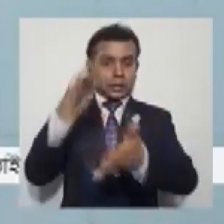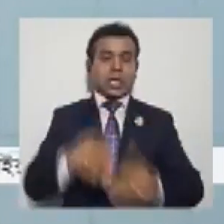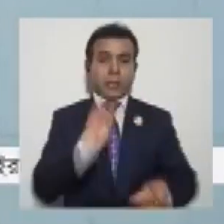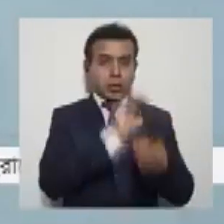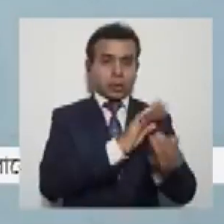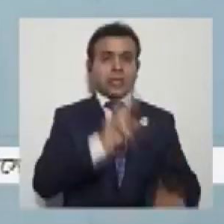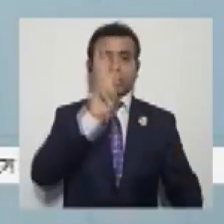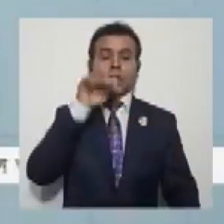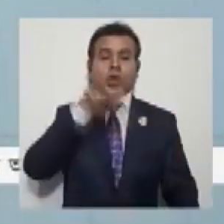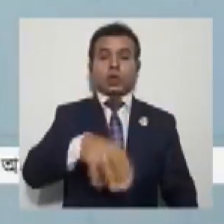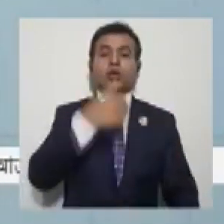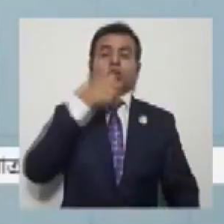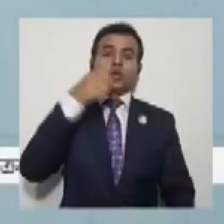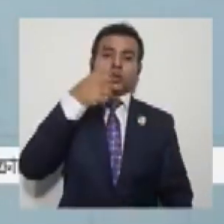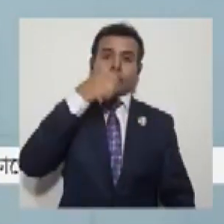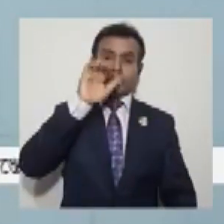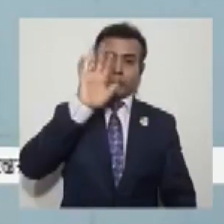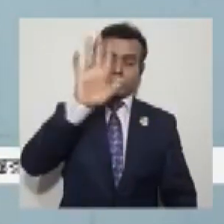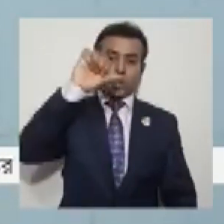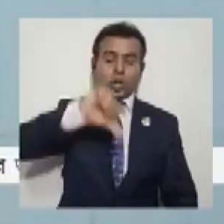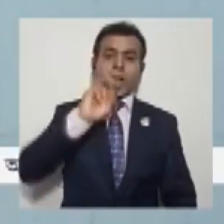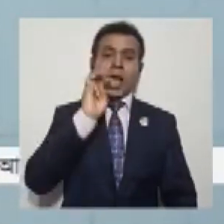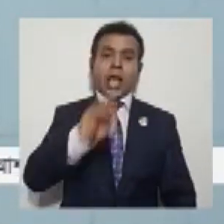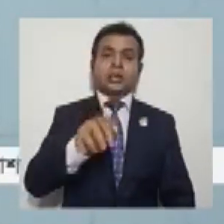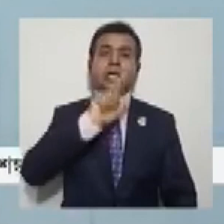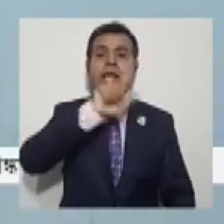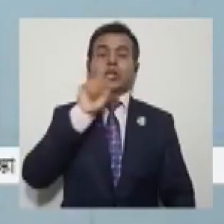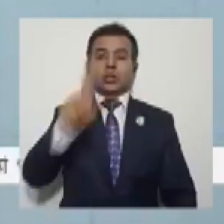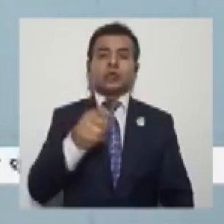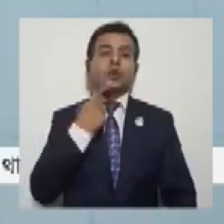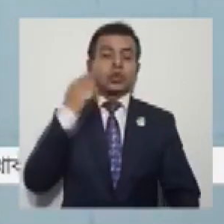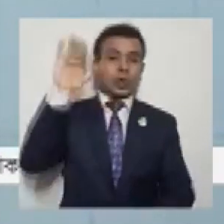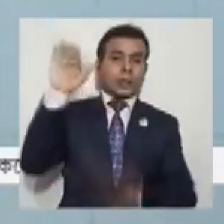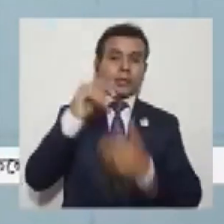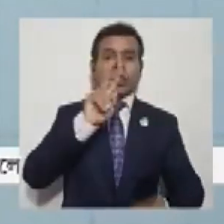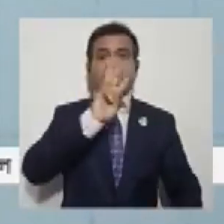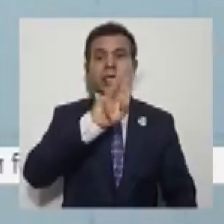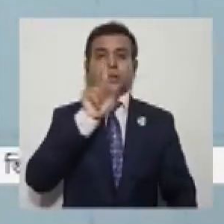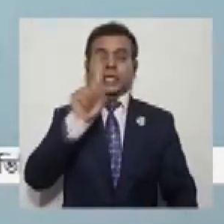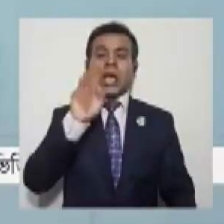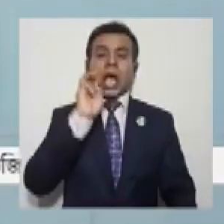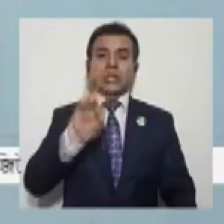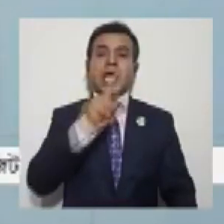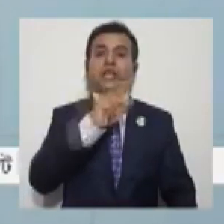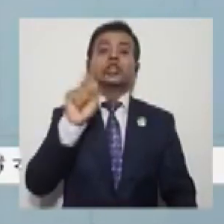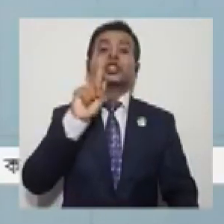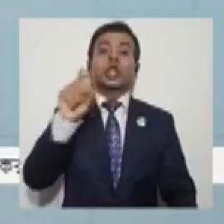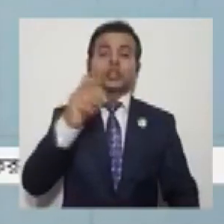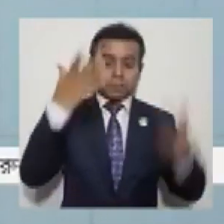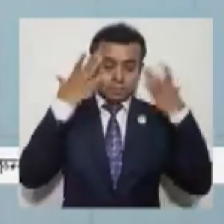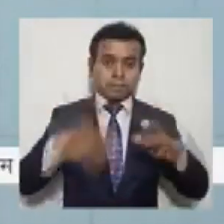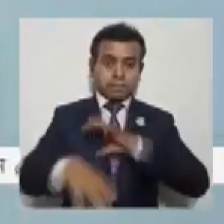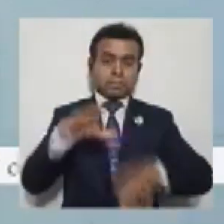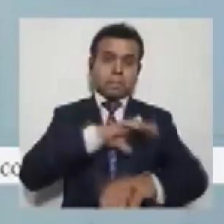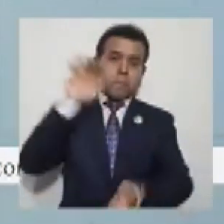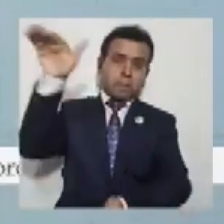আমাদের হটলাইনে স্বাস্থ্য পরামর্শ দেয়া হয়েছে গত 24 ঘন্টায় সবগুলো লাইন ব্যবহার করে, যেটা